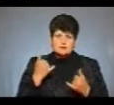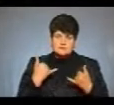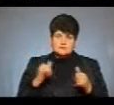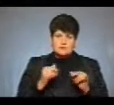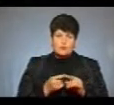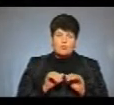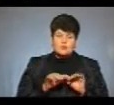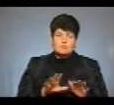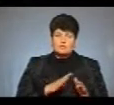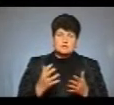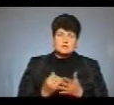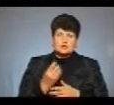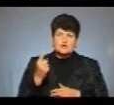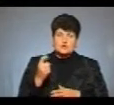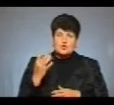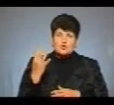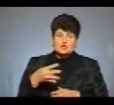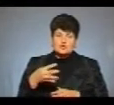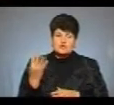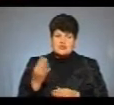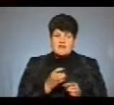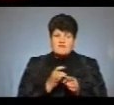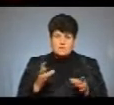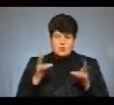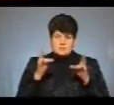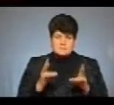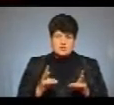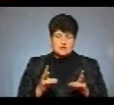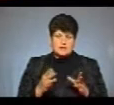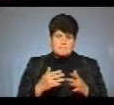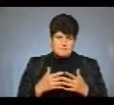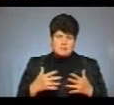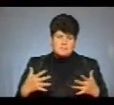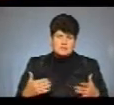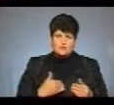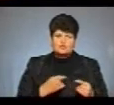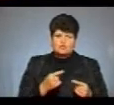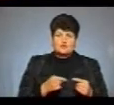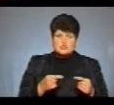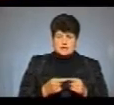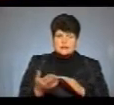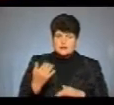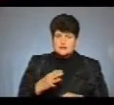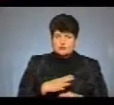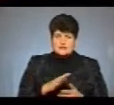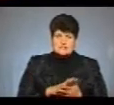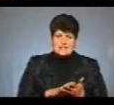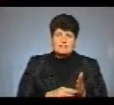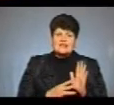події було виявлено 144 вибухонебезпечних предмети. Хочу уточнити, попередньо до нас прийшла заявка на